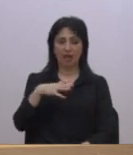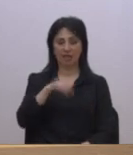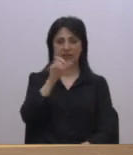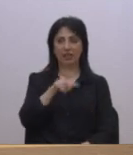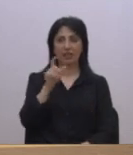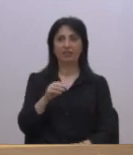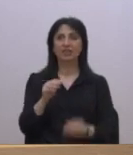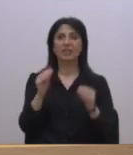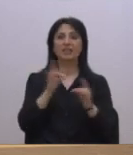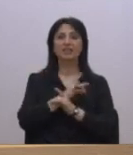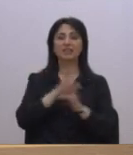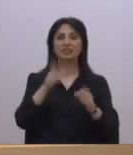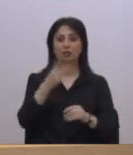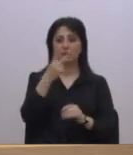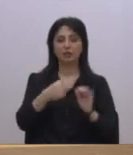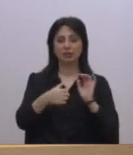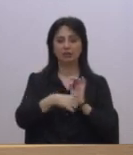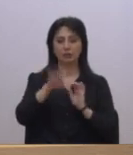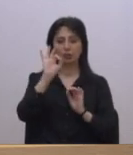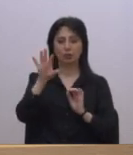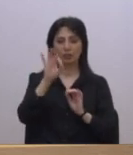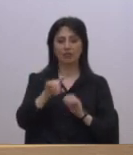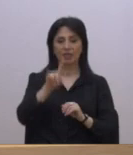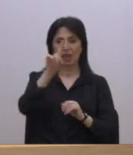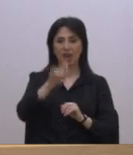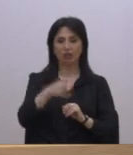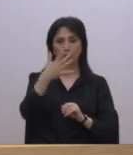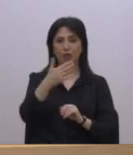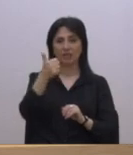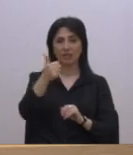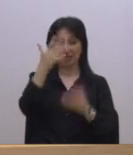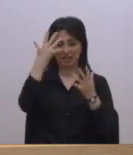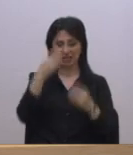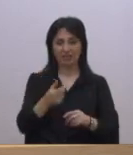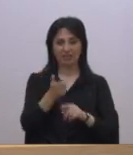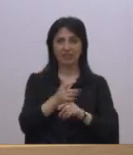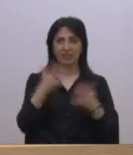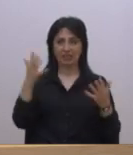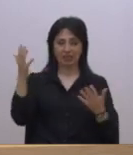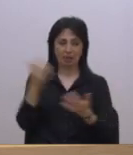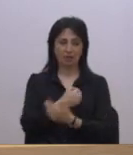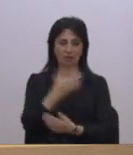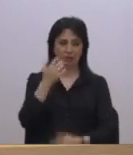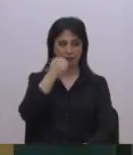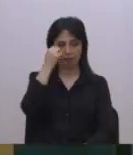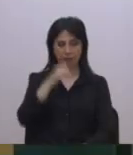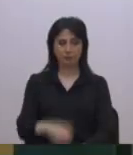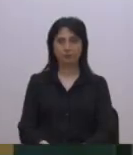ხალხი იზეიმებს 26 ოქტომბერს, 151 დღეში ძალიან დიდ გამარჯვებას. დიდი